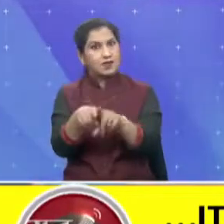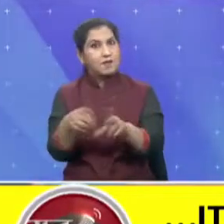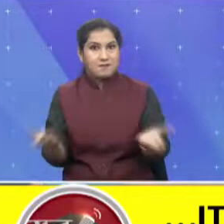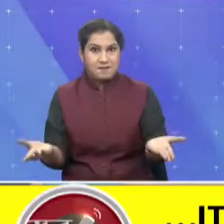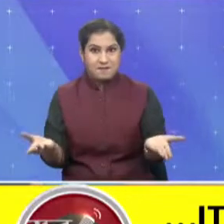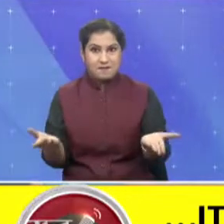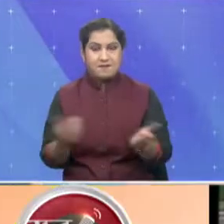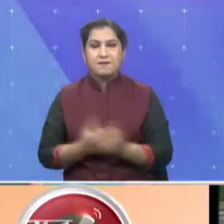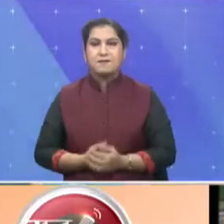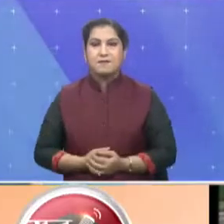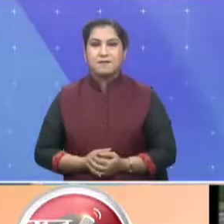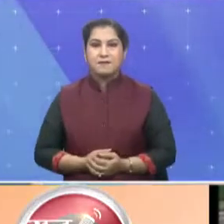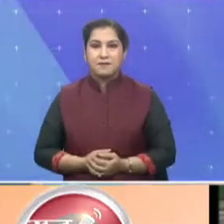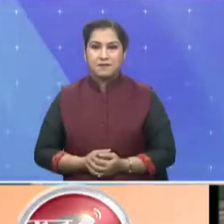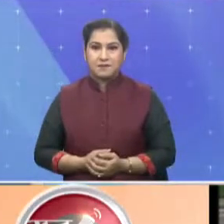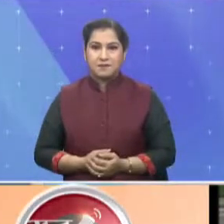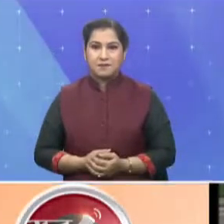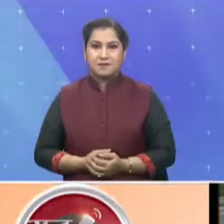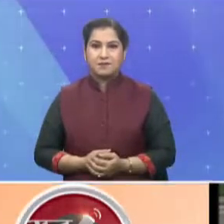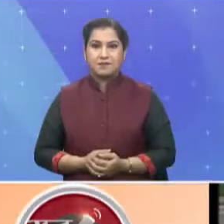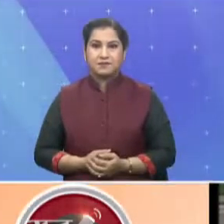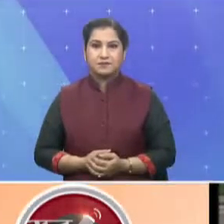देंगी। वंदे